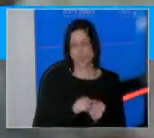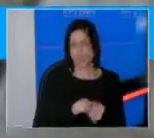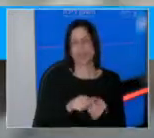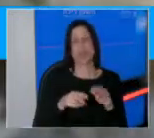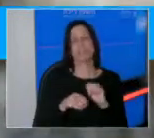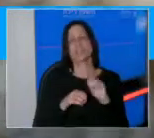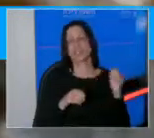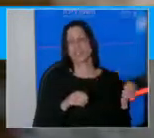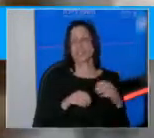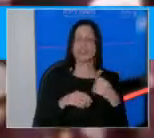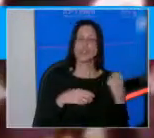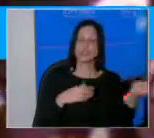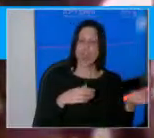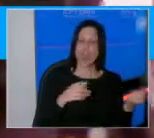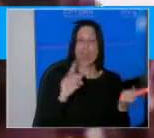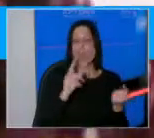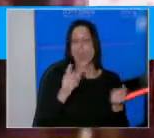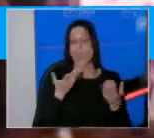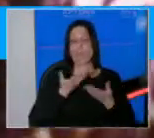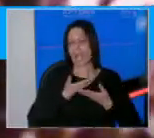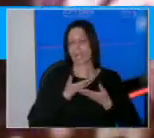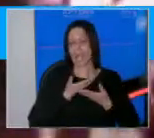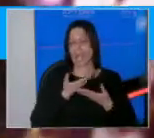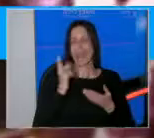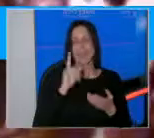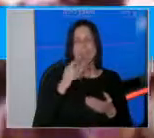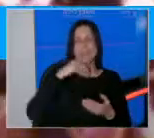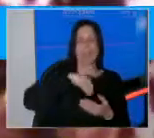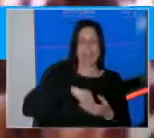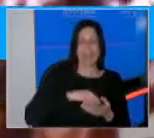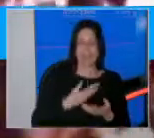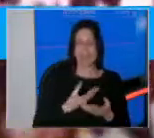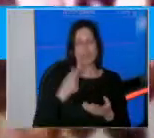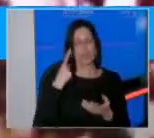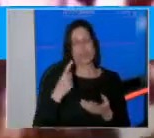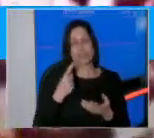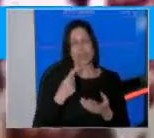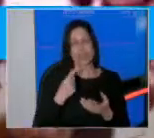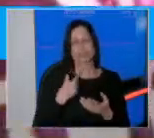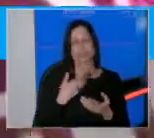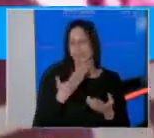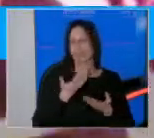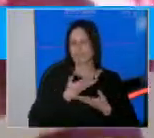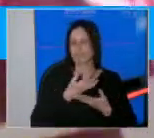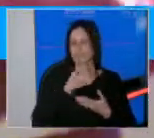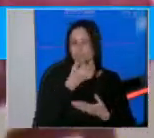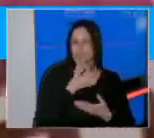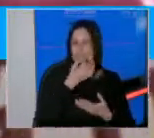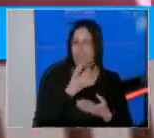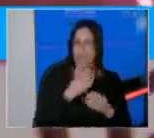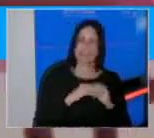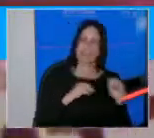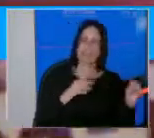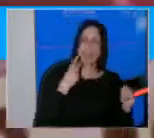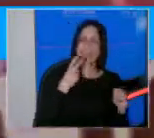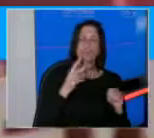לא מכיל ויודע לארגן לתוכו את השאלה המזרחית, וראינו כבר